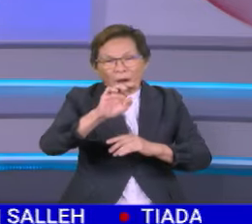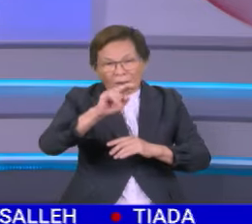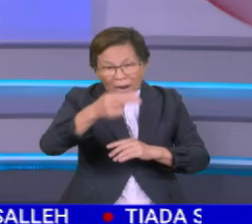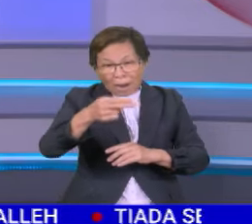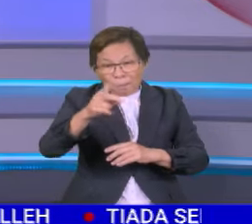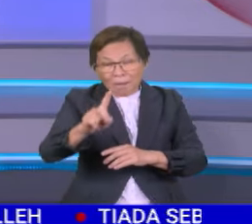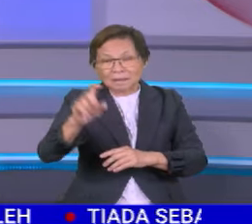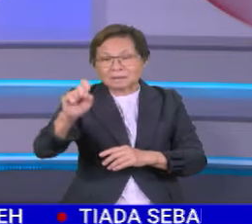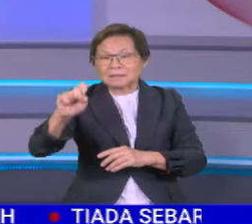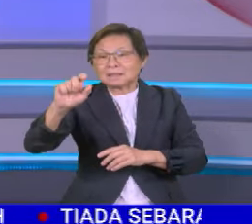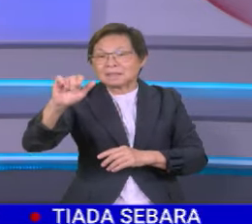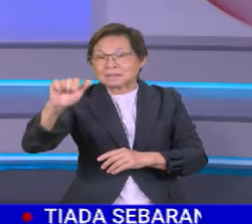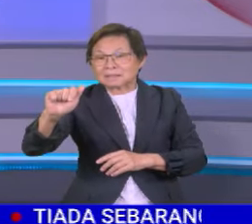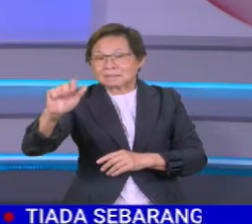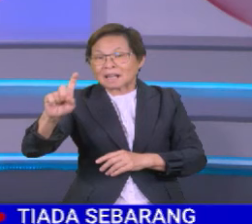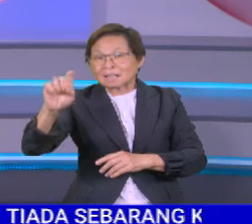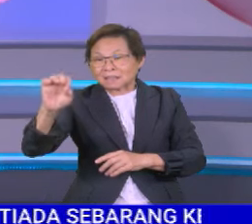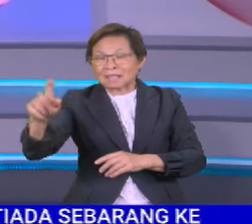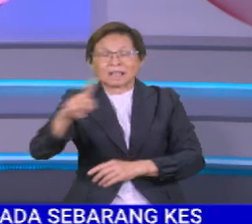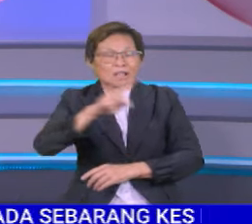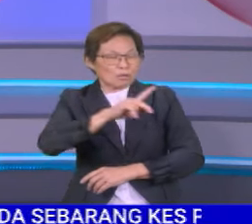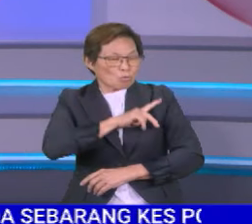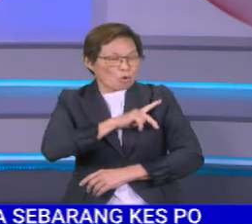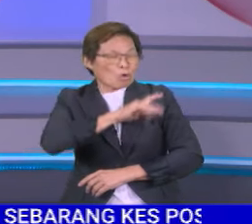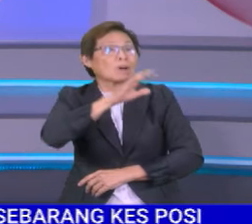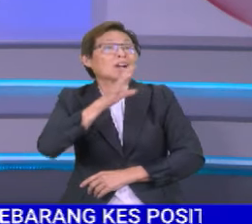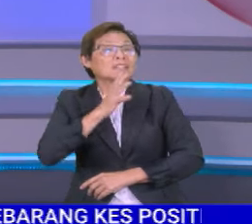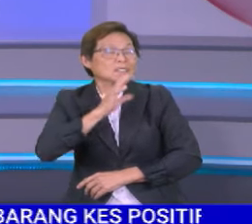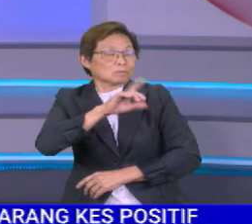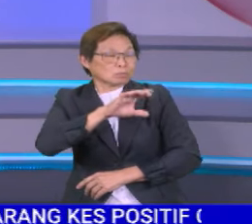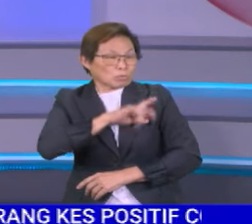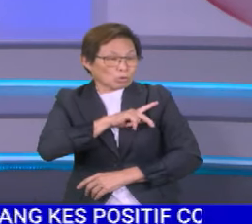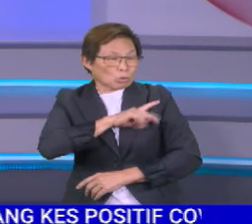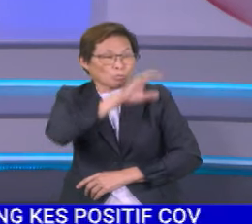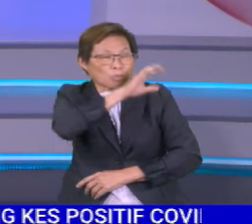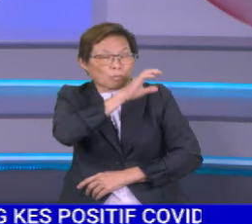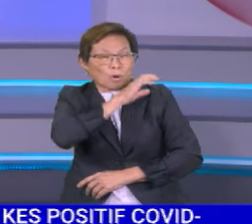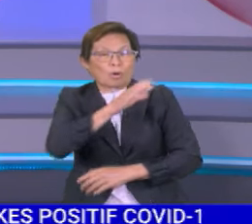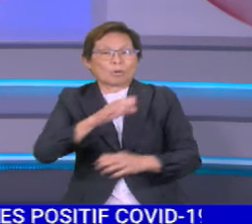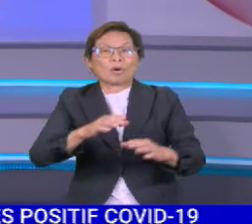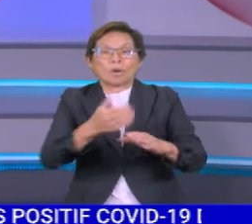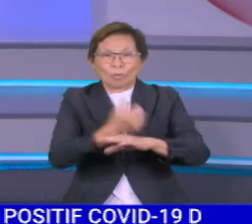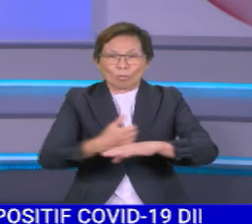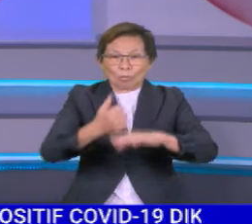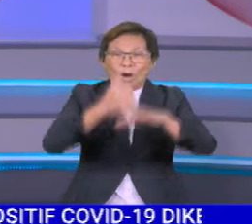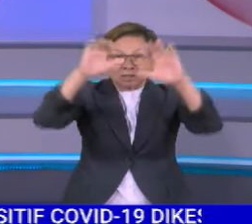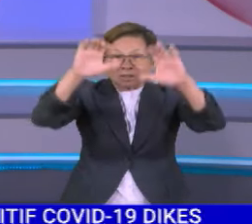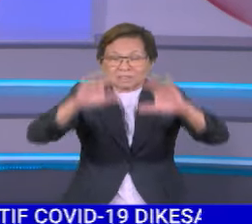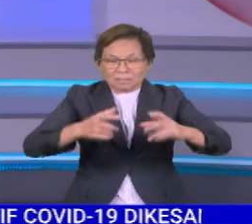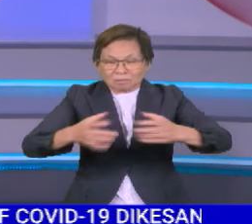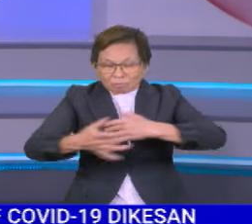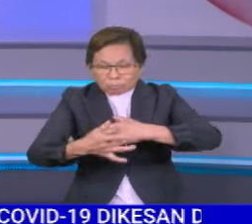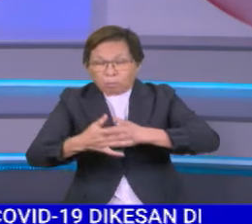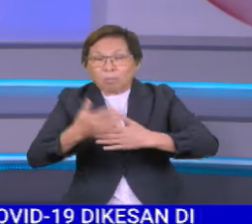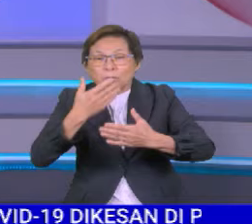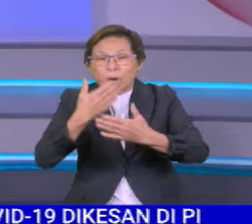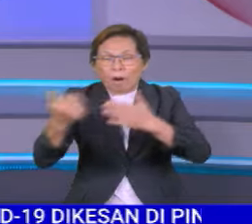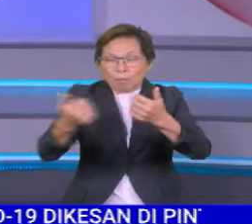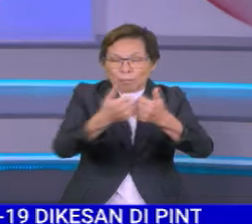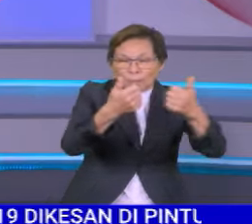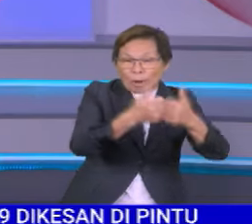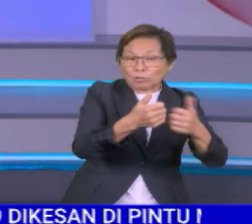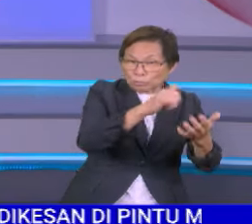berpendapat Ketua Jawatannegara Kim Panggon telah mewujudkan satu dimensi baharu dalam kalangan pemain sepanjang kempen kejohanan